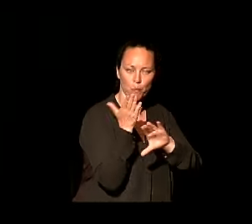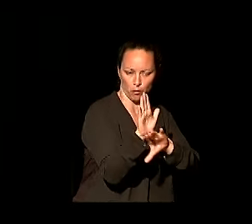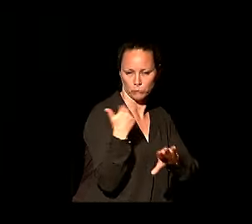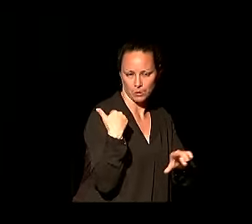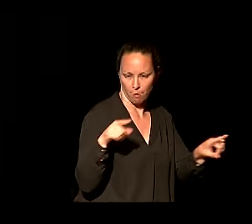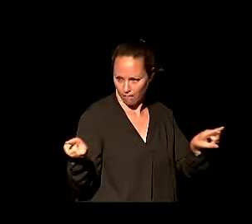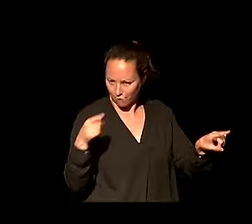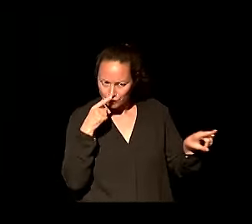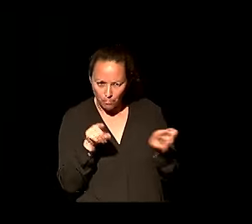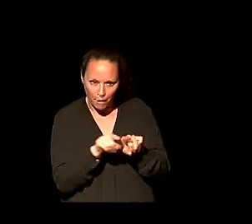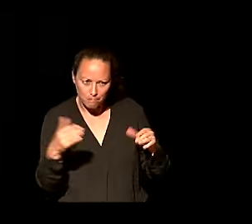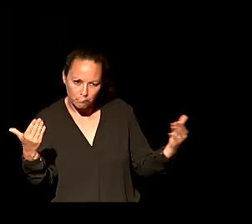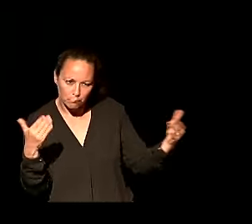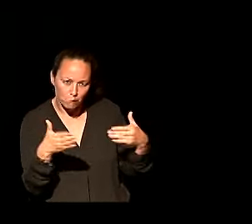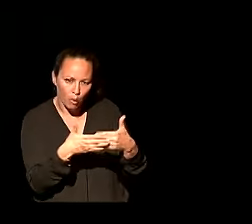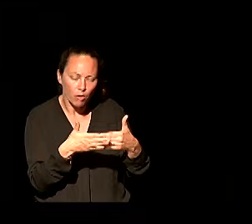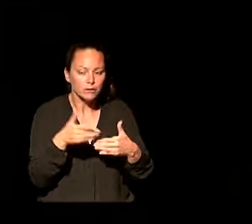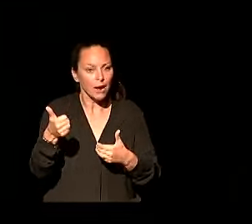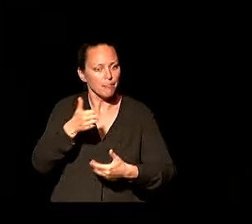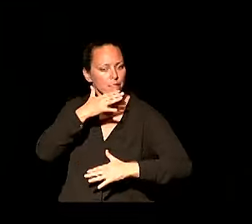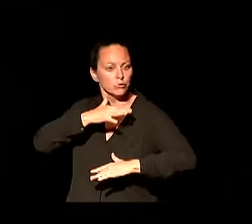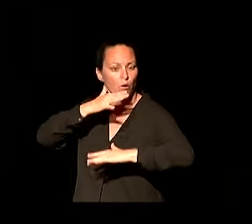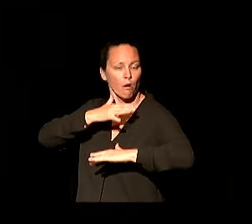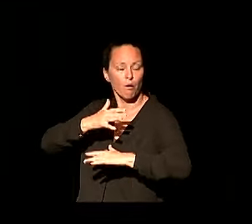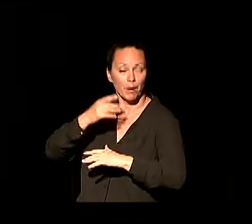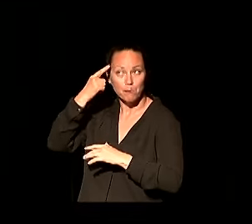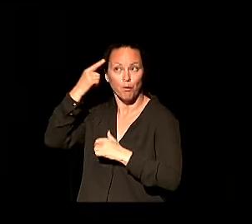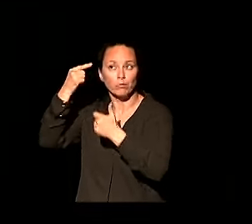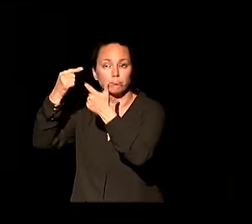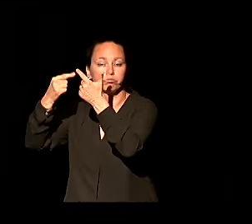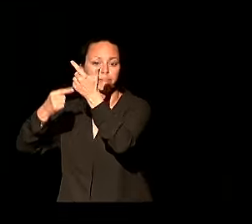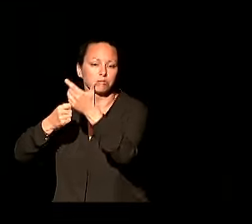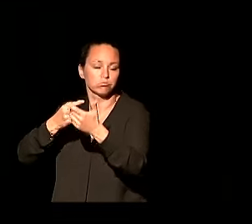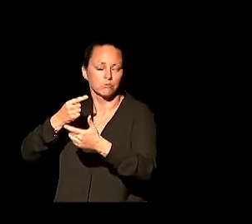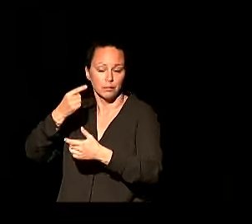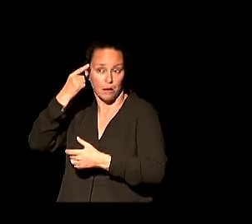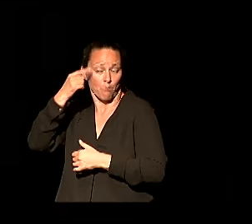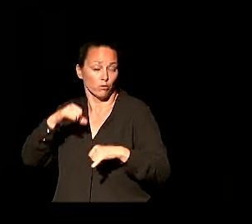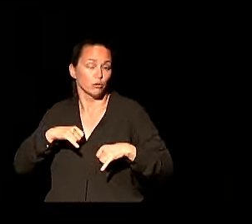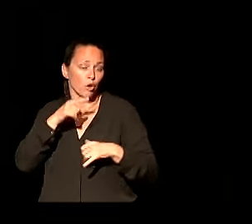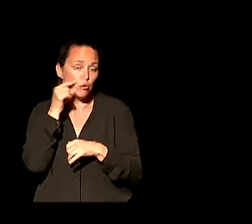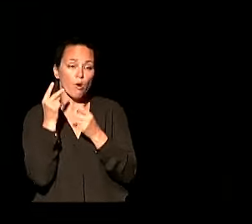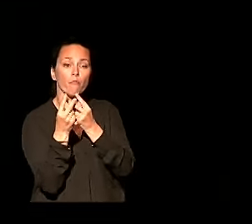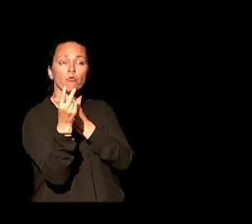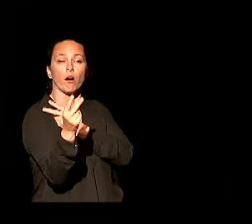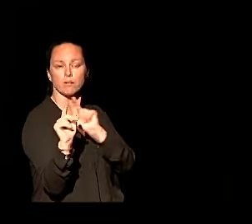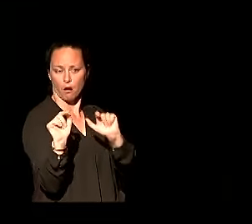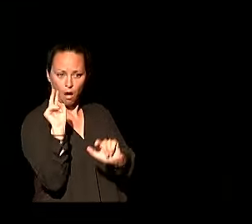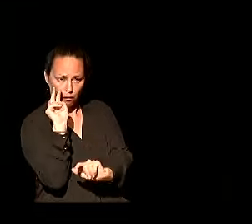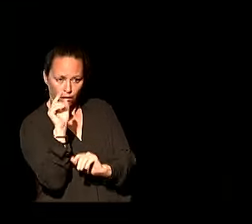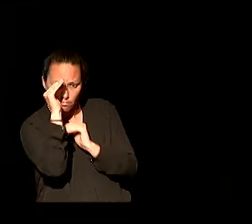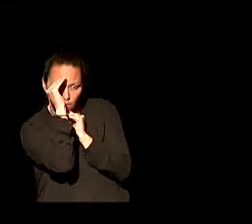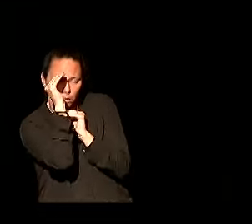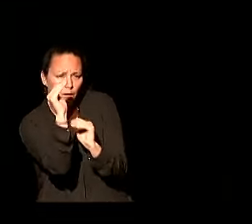que on voit, elle exprime par le chant ses pensées, c'est-à-dire elle pense à ce jeune homme, son voisin qu'elle